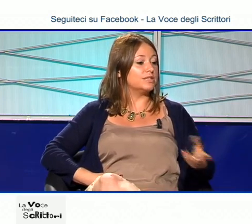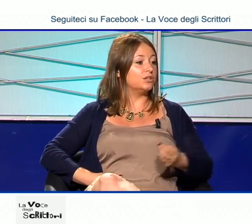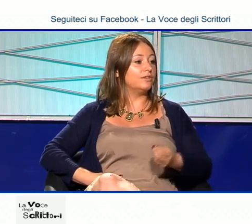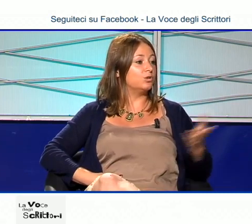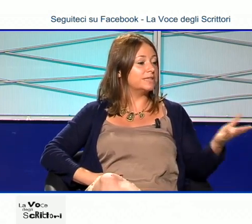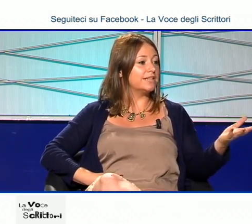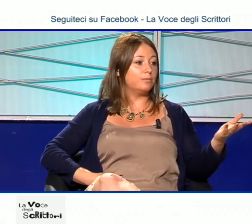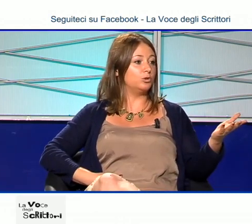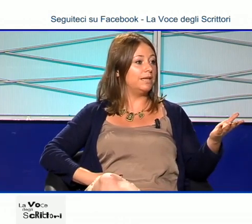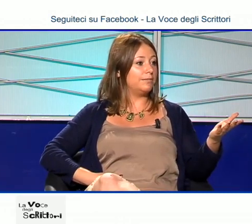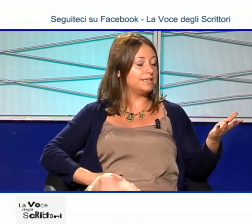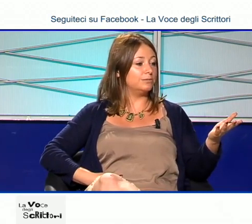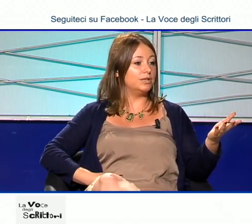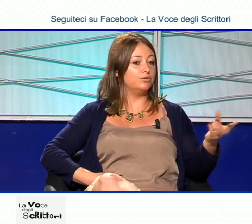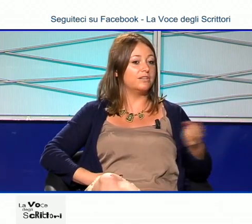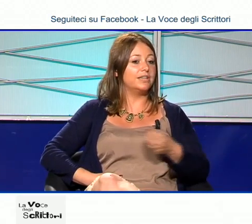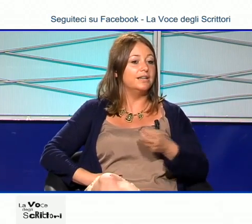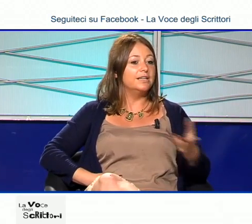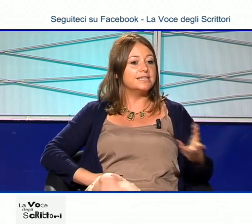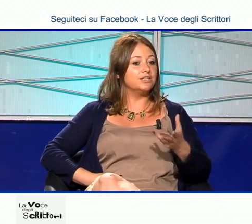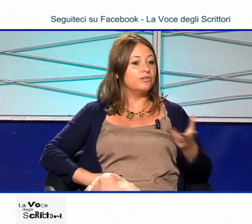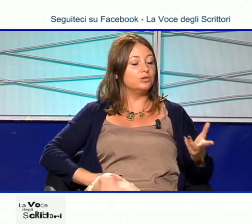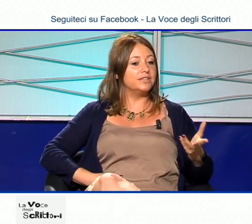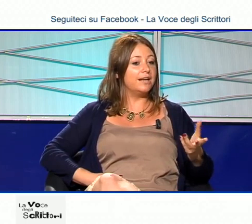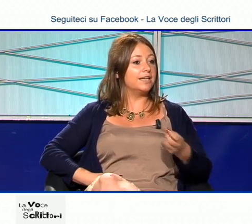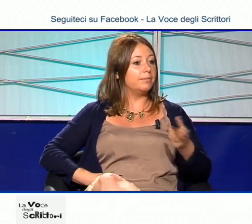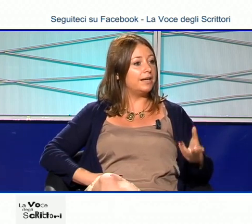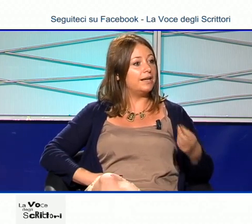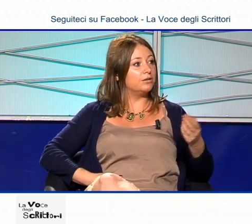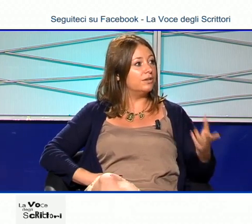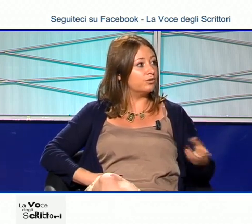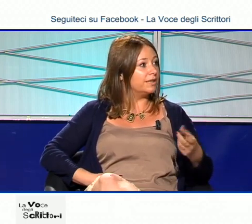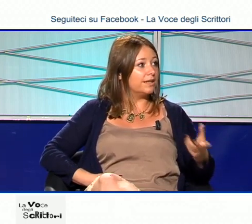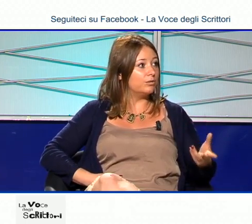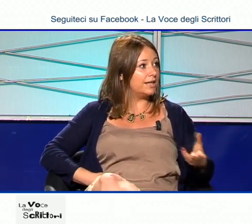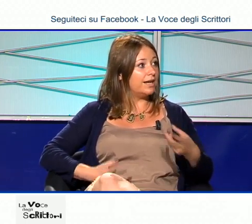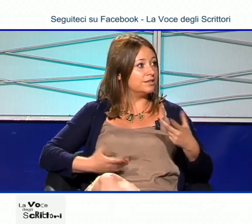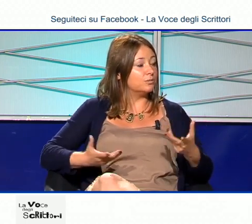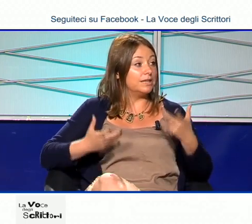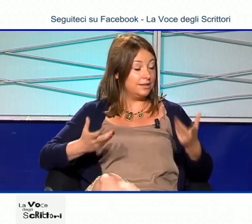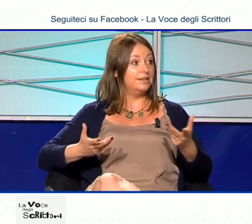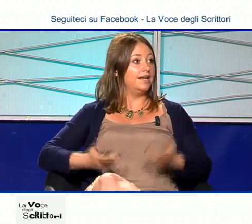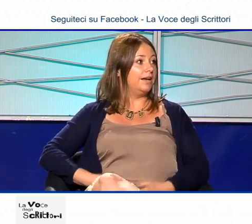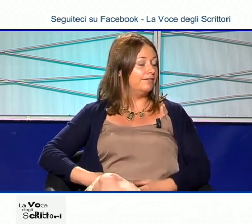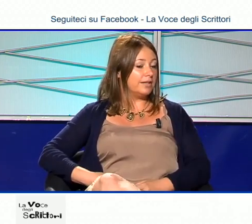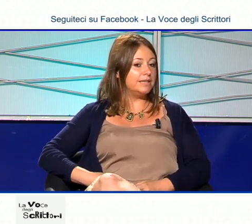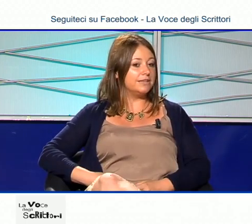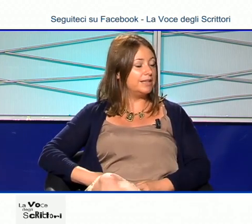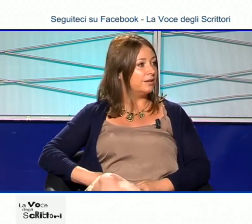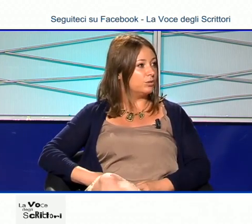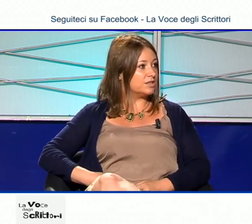certo punto si è ritrovato come scrive molto bene Massimo nella biografia si è ritrovato fin anche a parlare con le formiche con le rane insomma ha